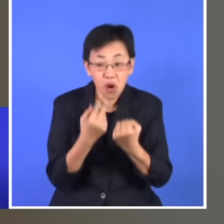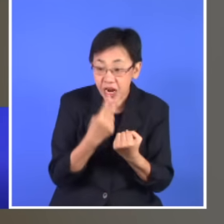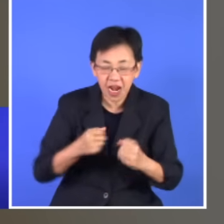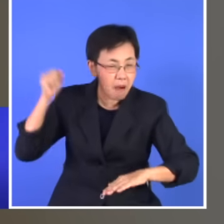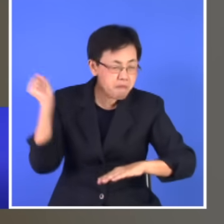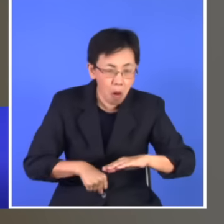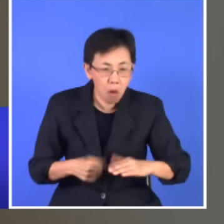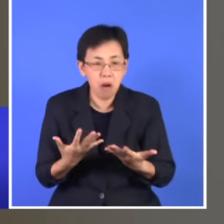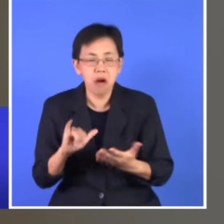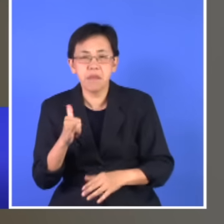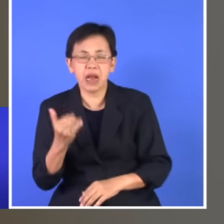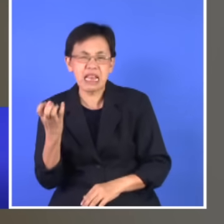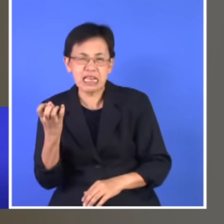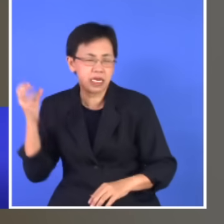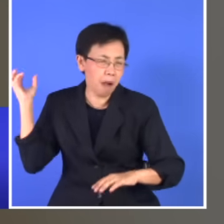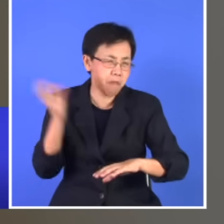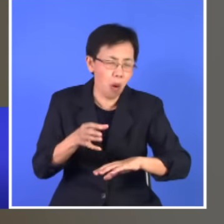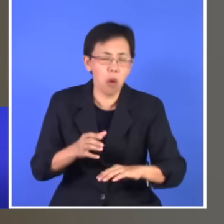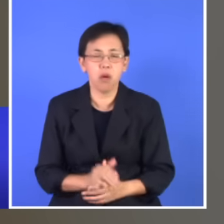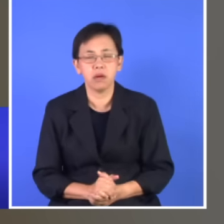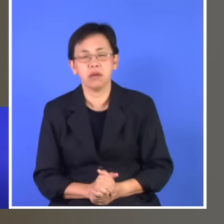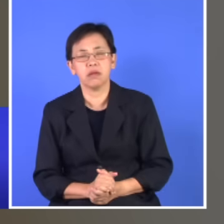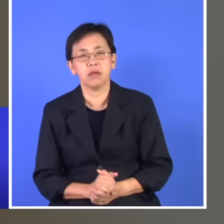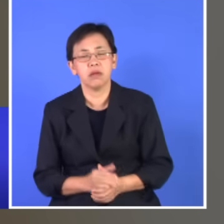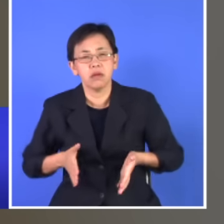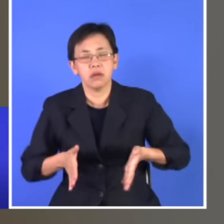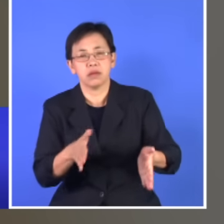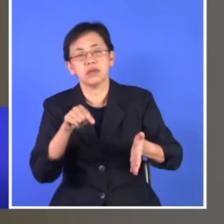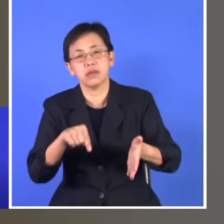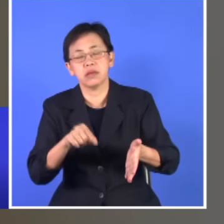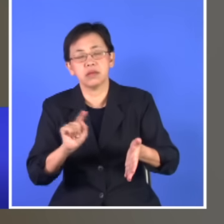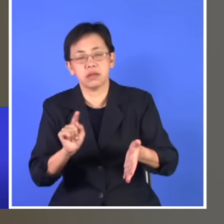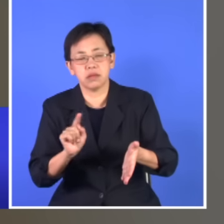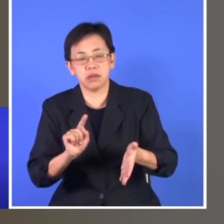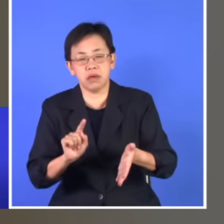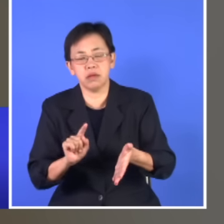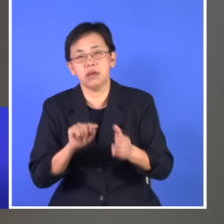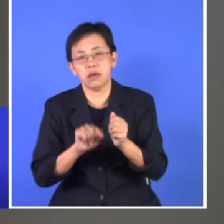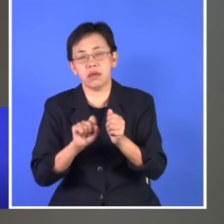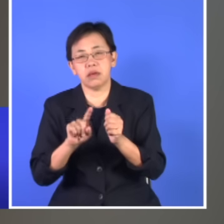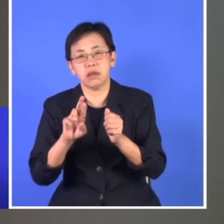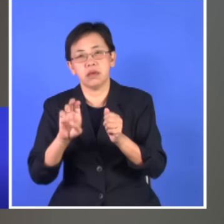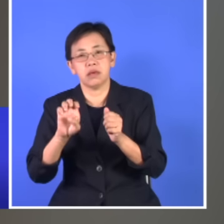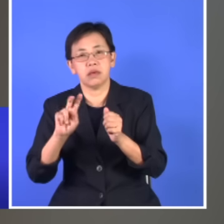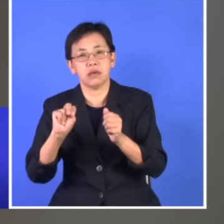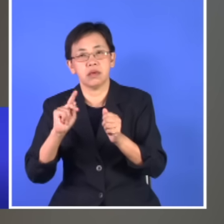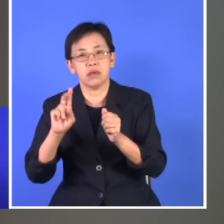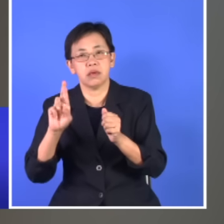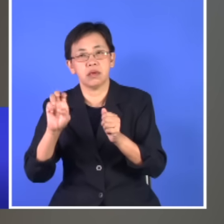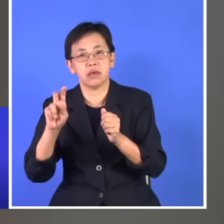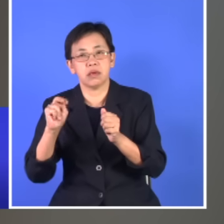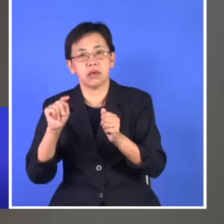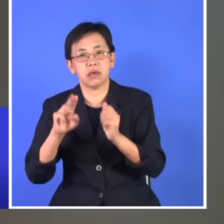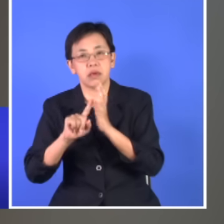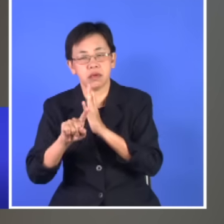คันก็ถูกก้อนหินปลาใส่รถด้วยที่ริมถนนเพชรเกษมบนเขาพับผ้าพื้นที่อำเภอศรีนครินทร์จังหวัดพัทลุงนะคะพอไป